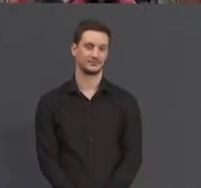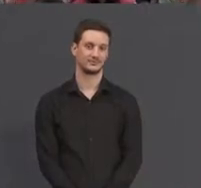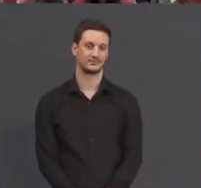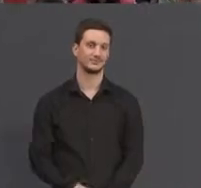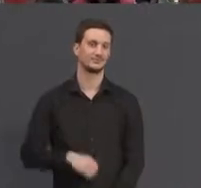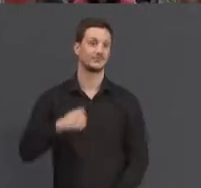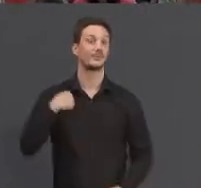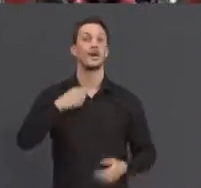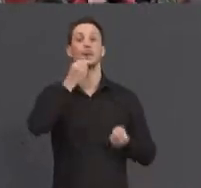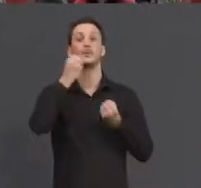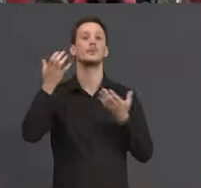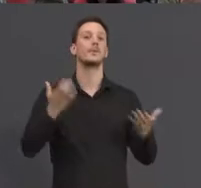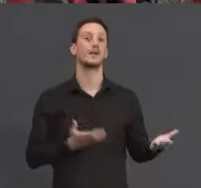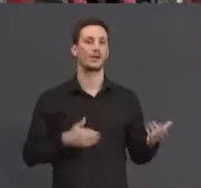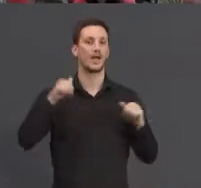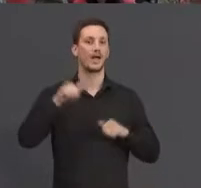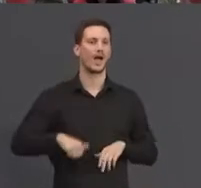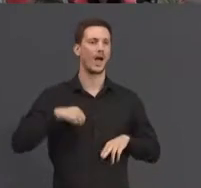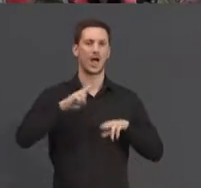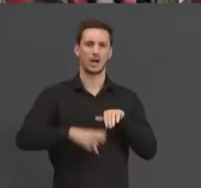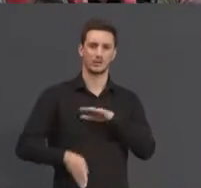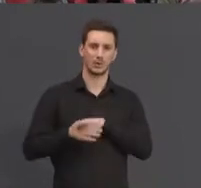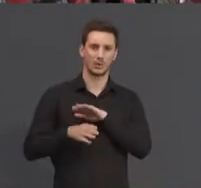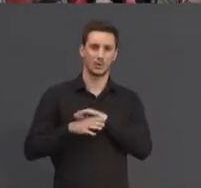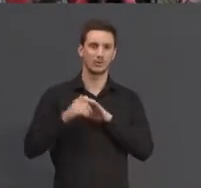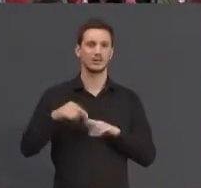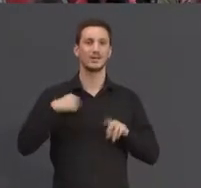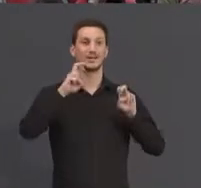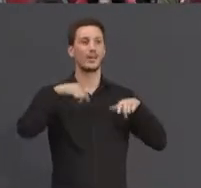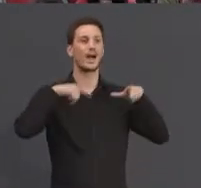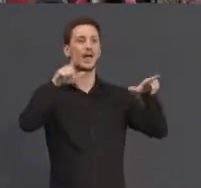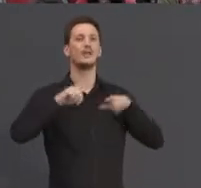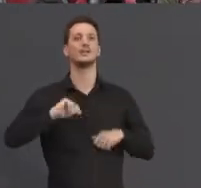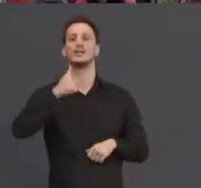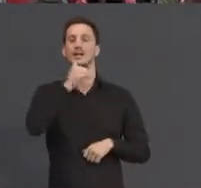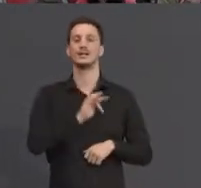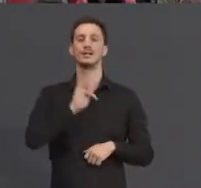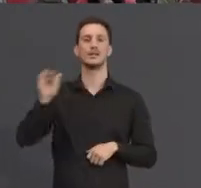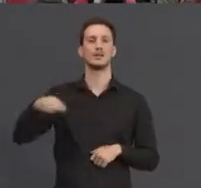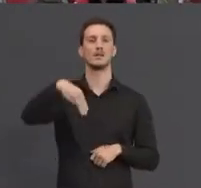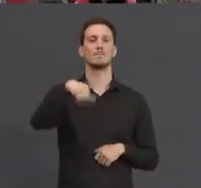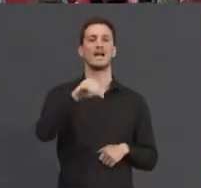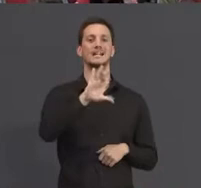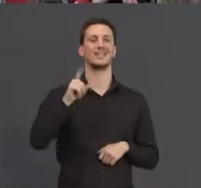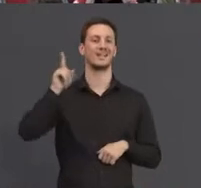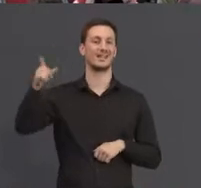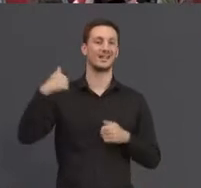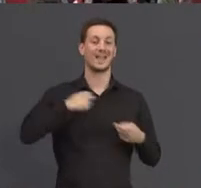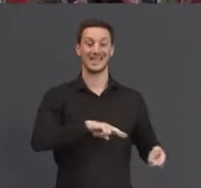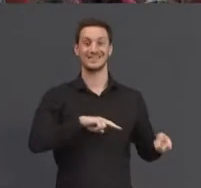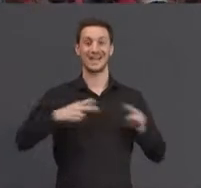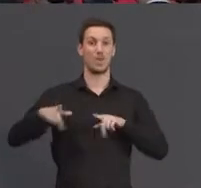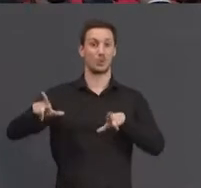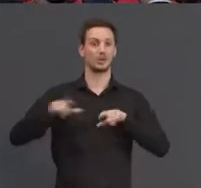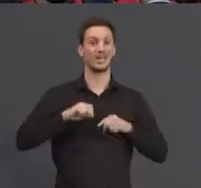Feta la benvinguda, l'acte continua amb la lliçó de graduació a càrrec de la Mercè Vintró, graduada en traducció